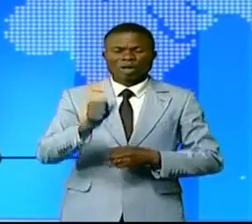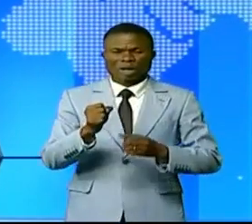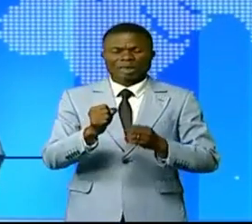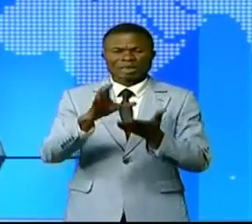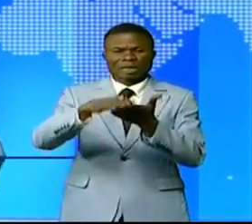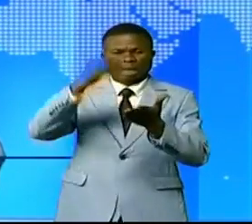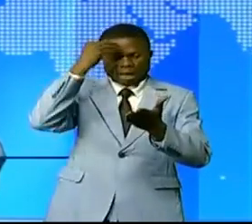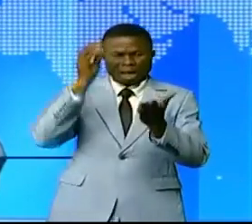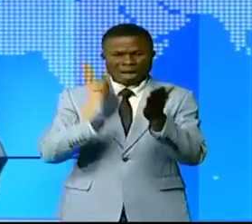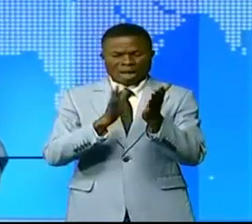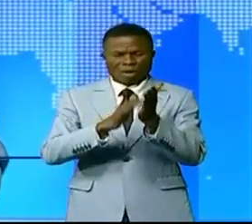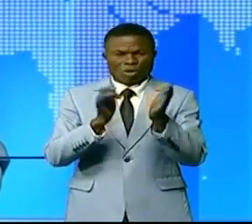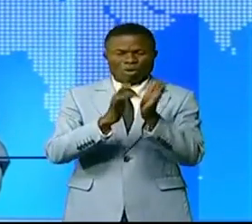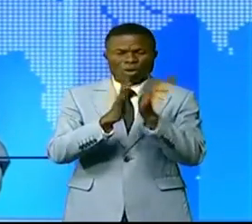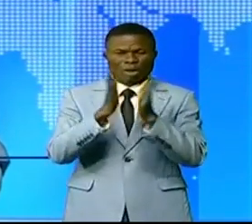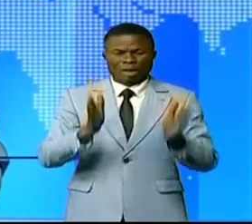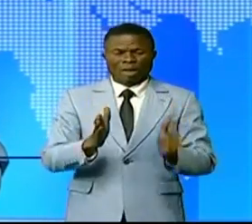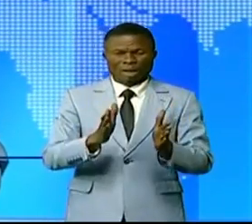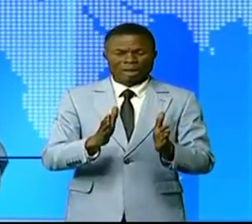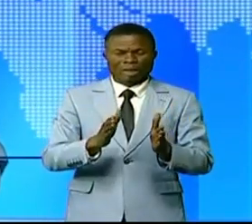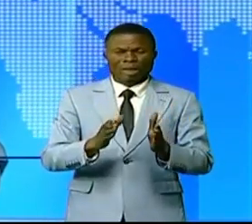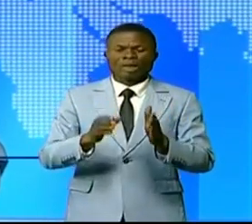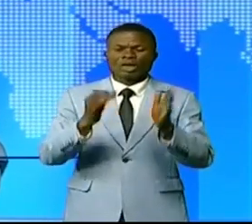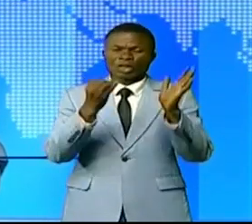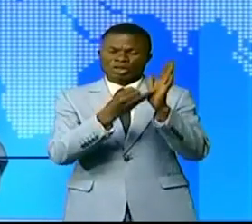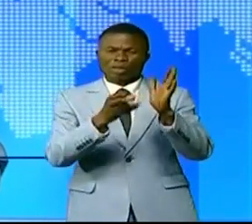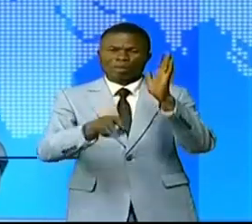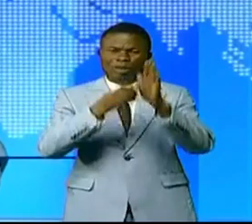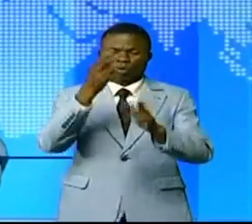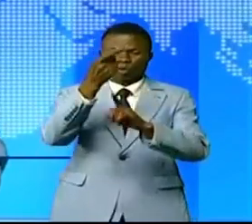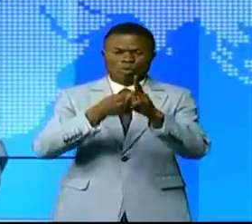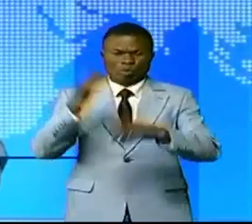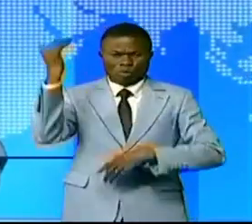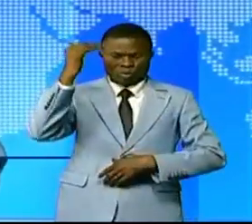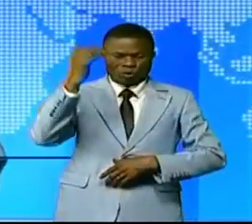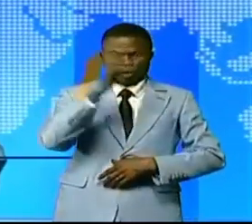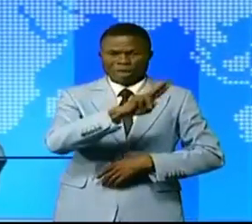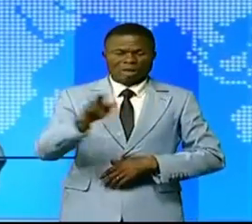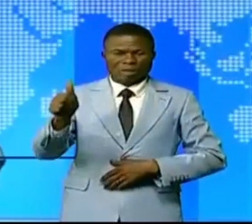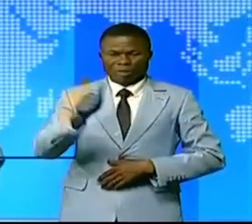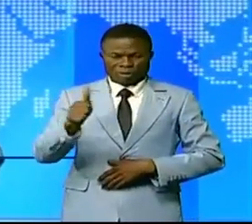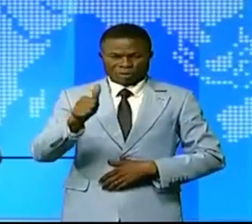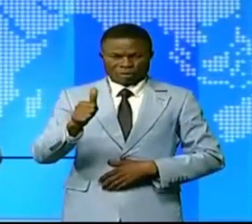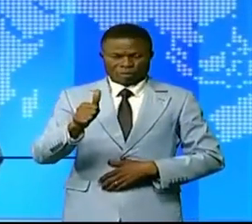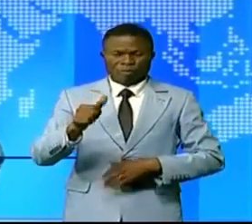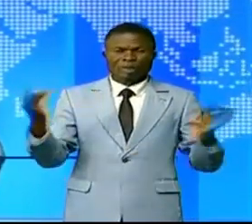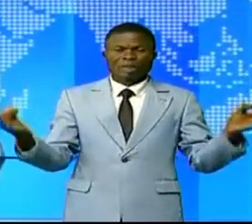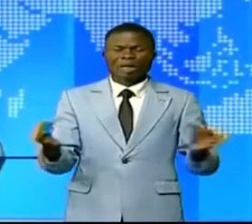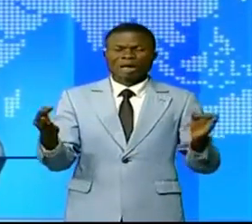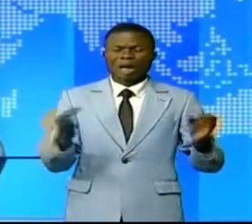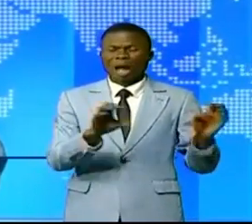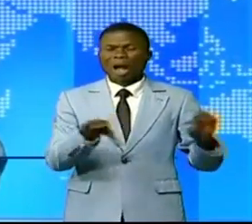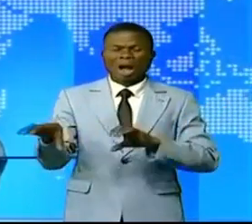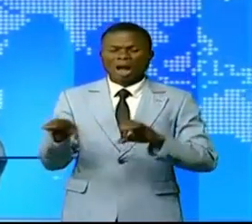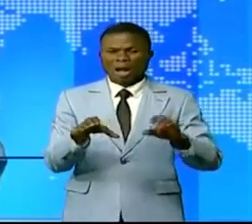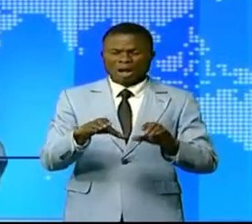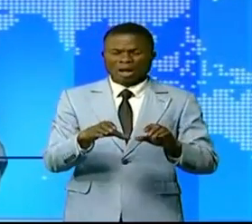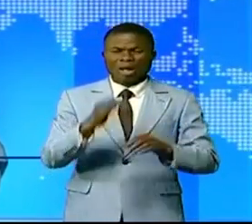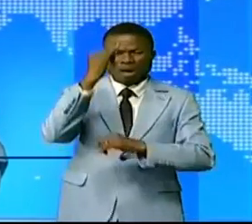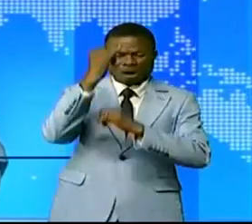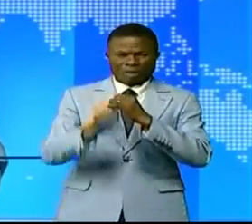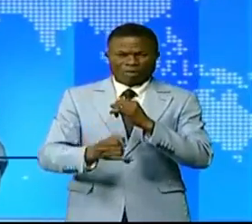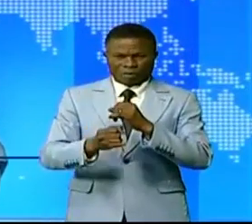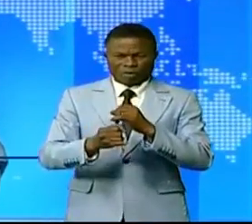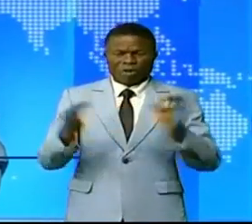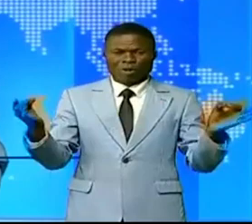chrétiennes, organise le dimanche 12 décembre 2021 à Tumba des festivités marquant la clôture